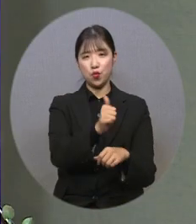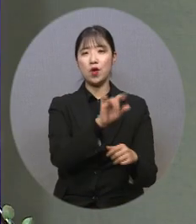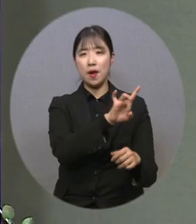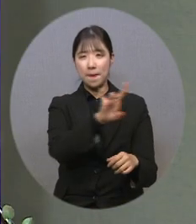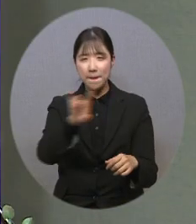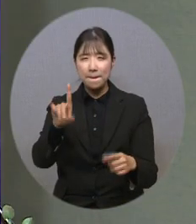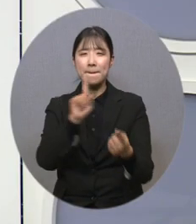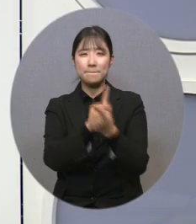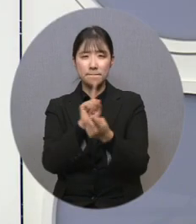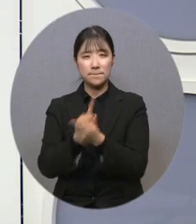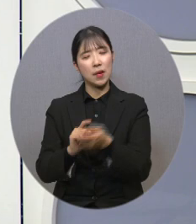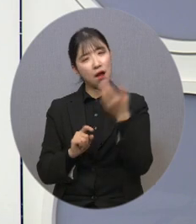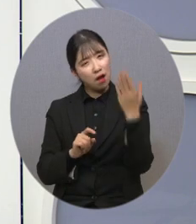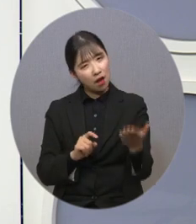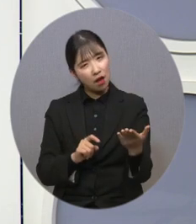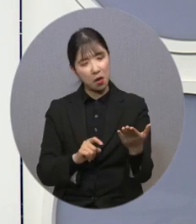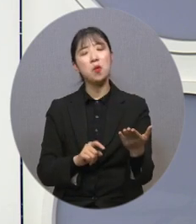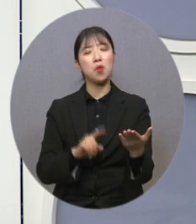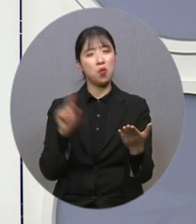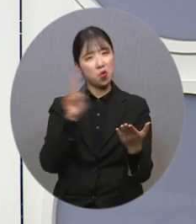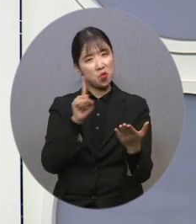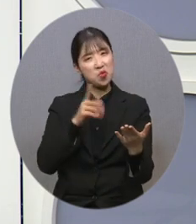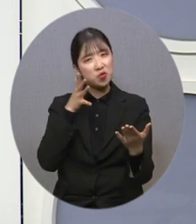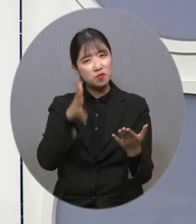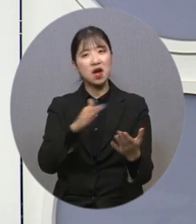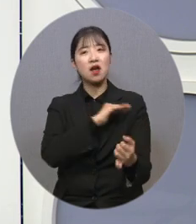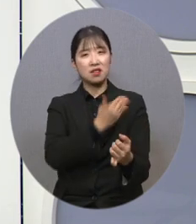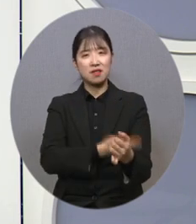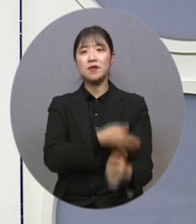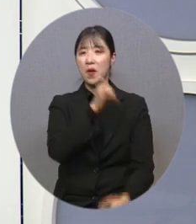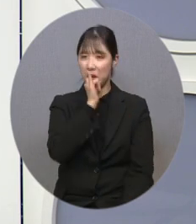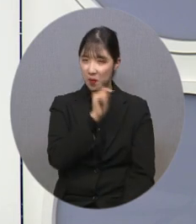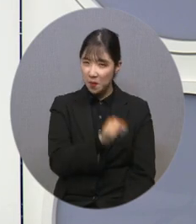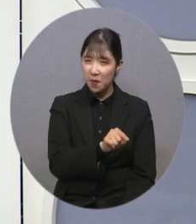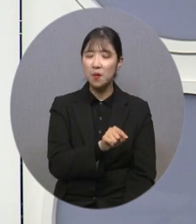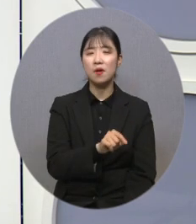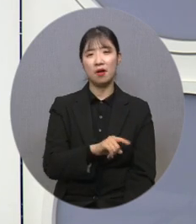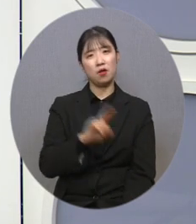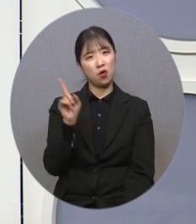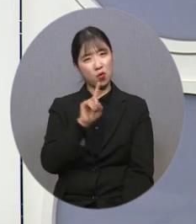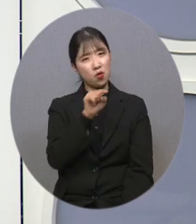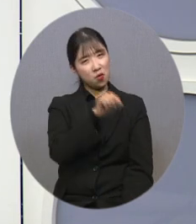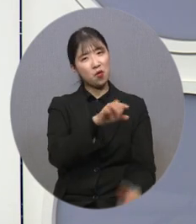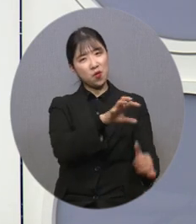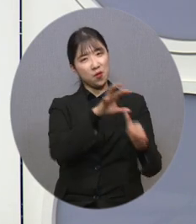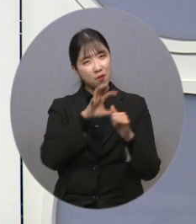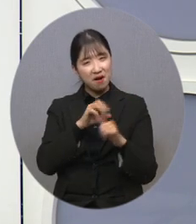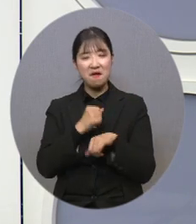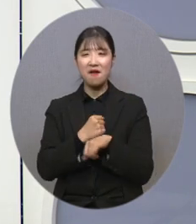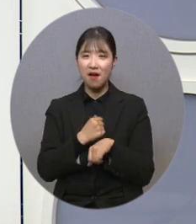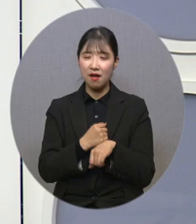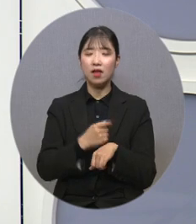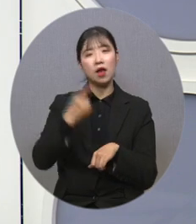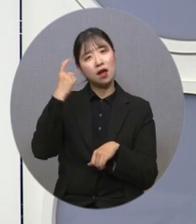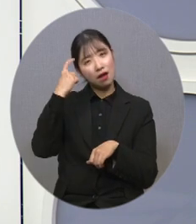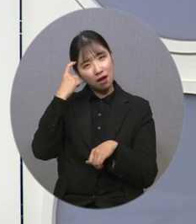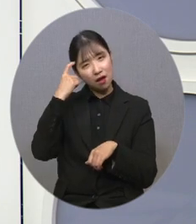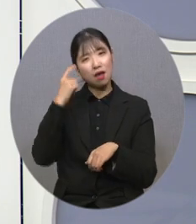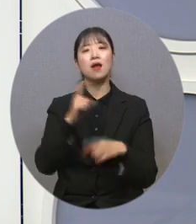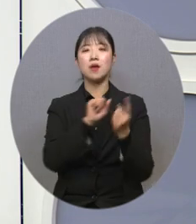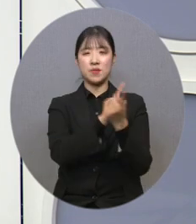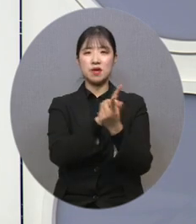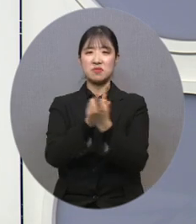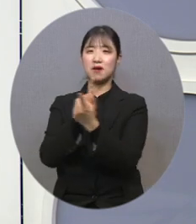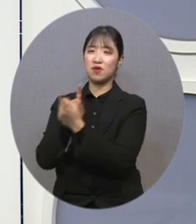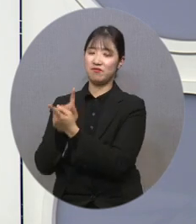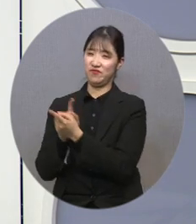아 저분이 어떤 면에 능력이 있겠구나, 어떤 면을 우리가 활용해야 되겠구나 이런 거를 생각하면서 한 분 한